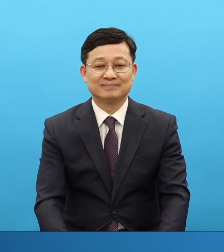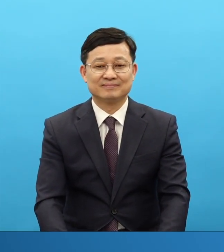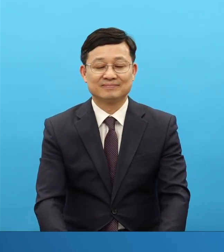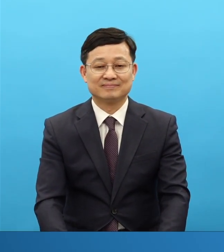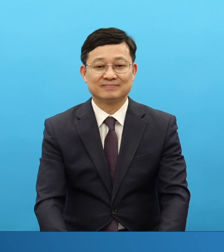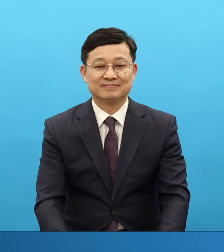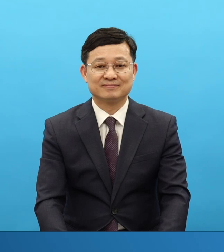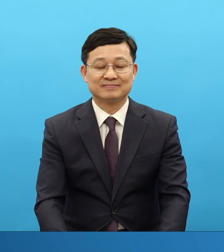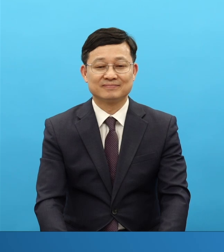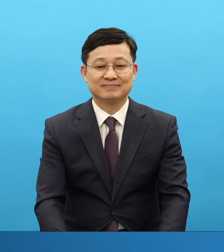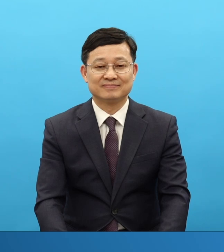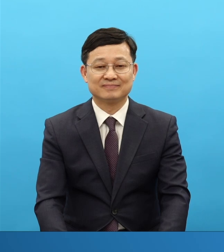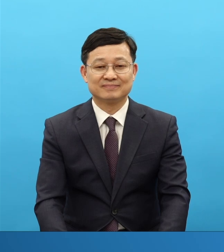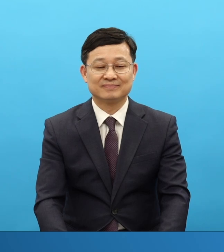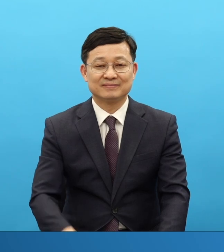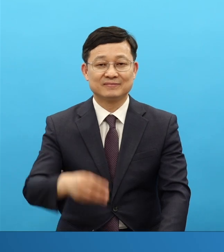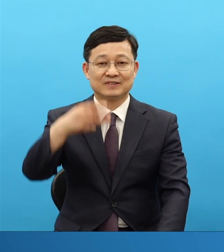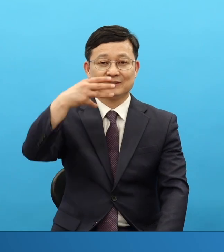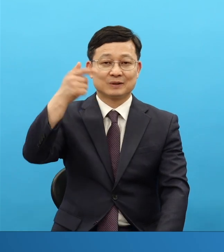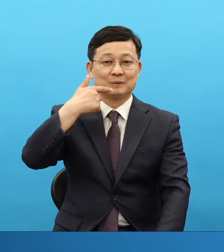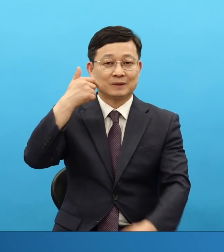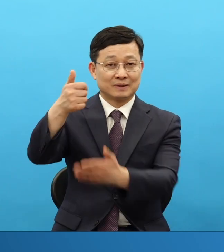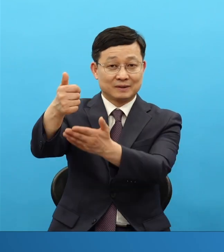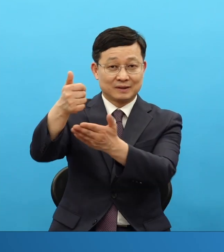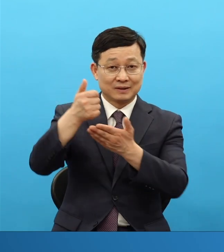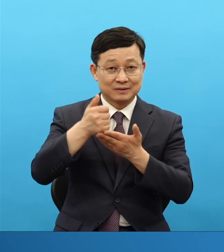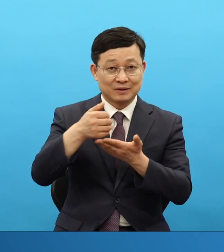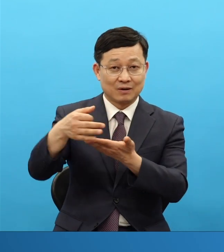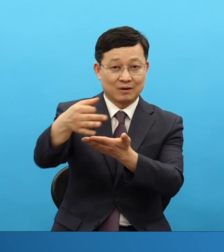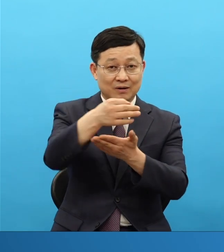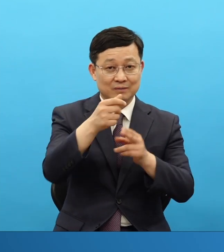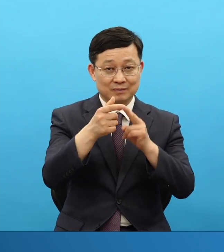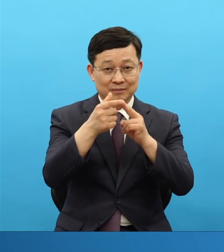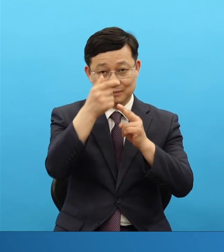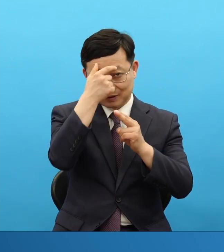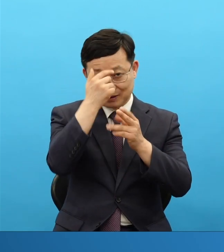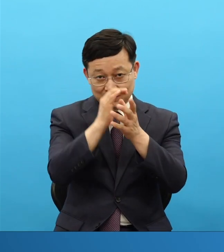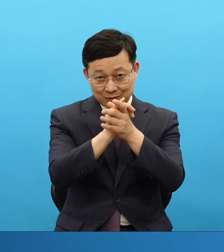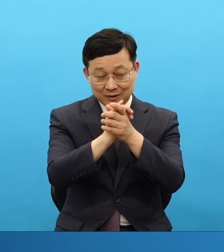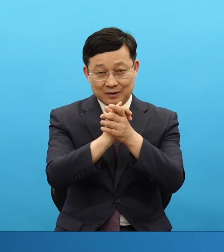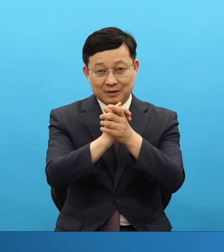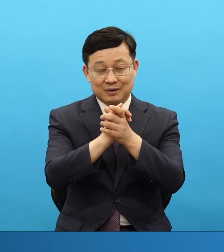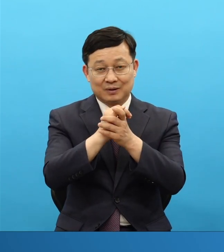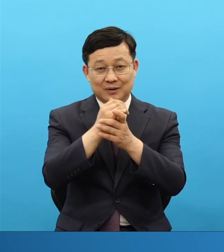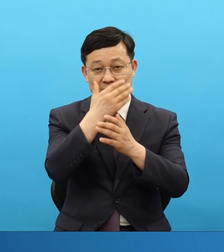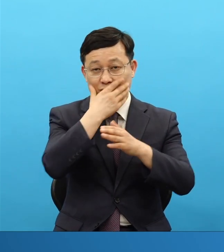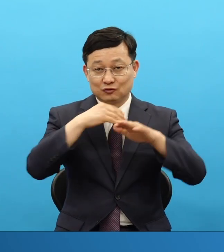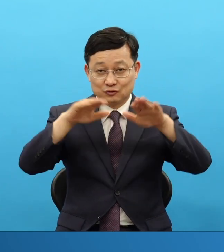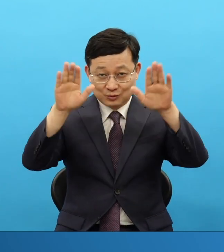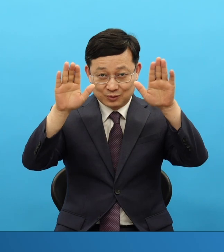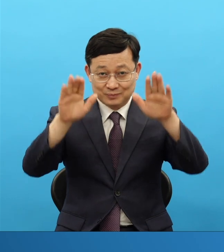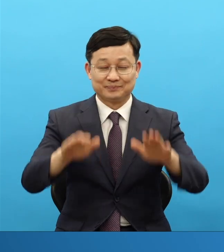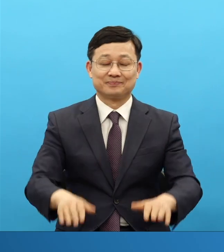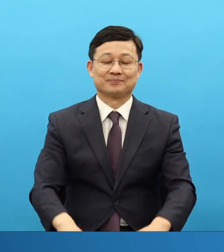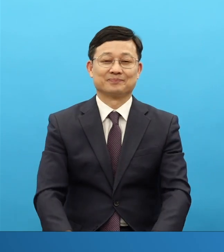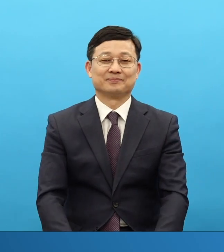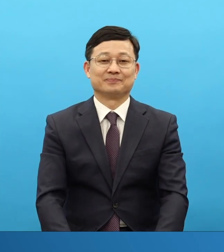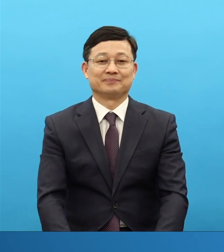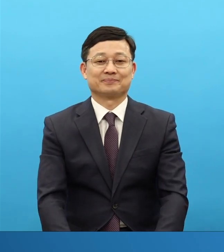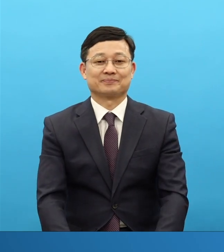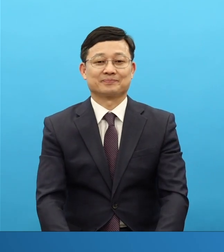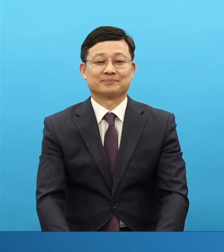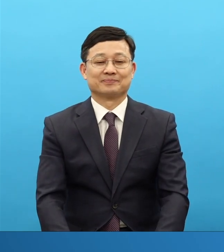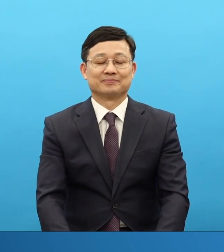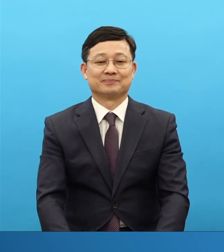세계복음화 상임위원회 총재 유광수 목사님께서 헌금기도와 축도하심으로 핵심 예배를 마치도록 하겠습니다.